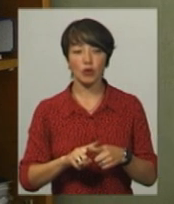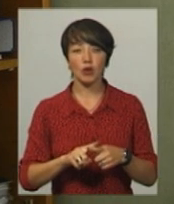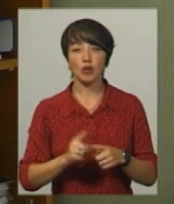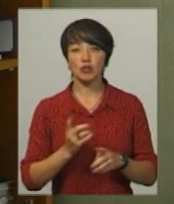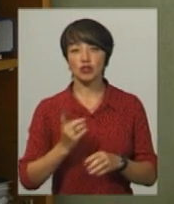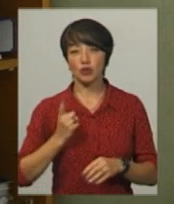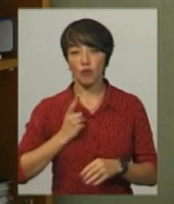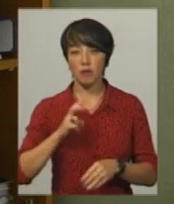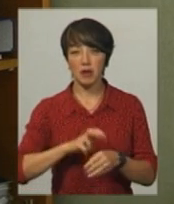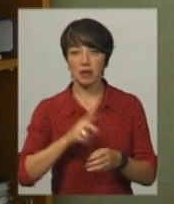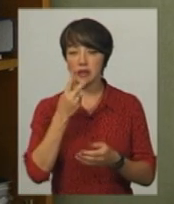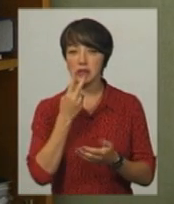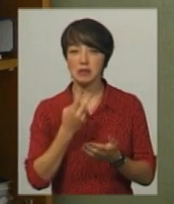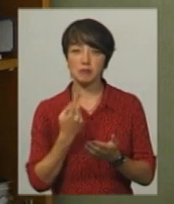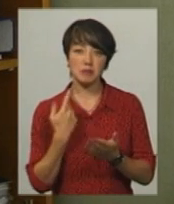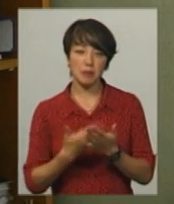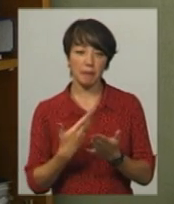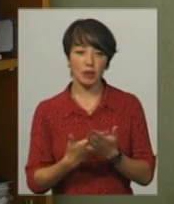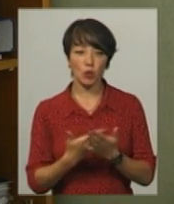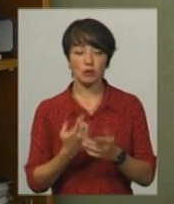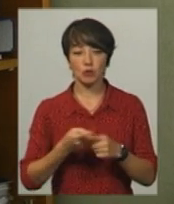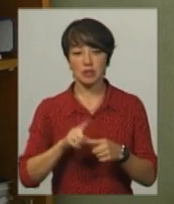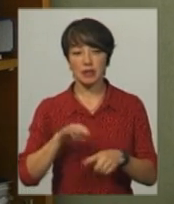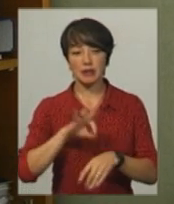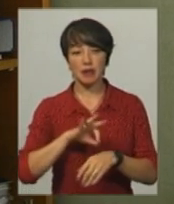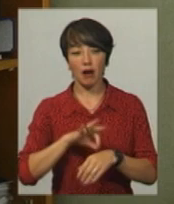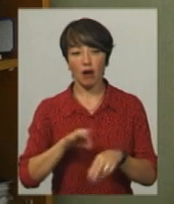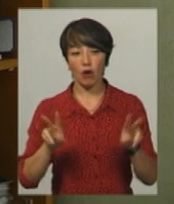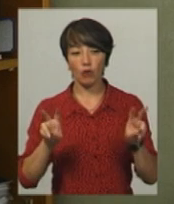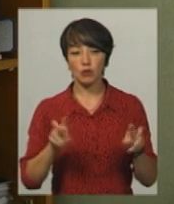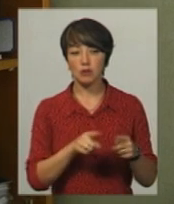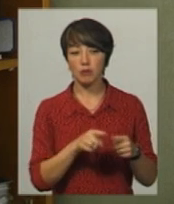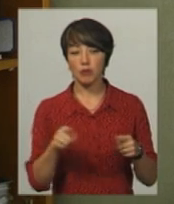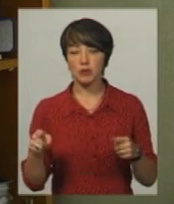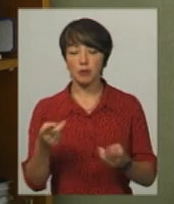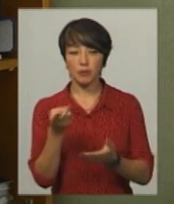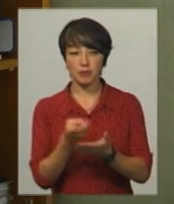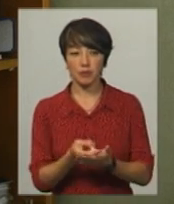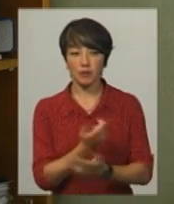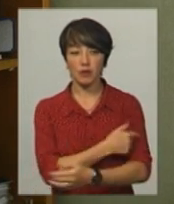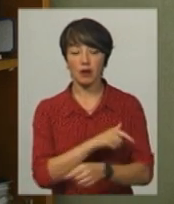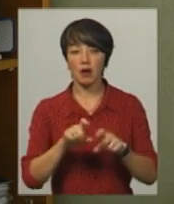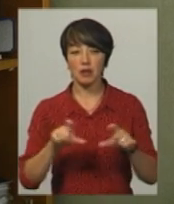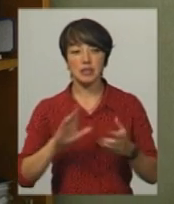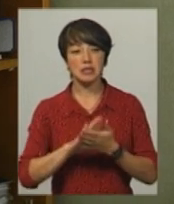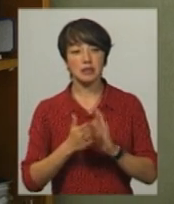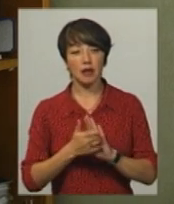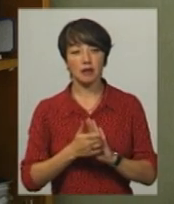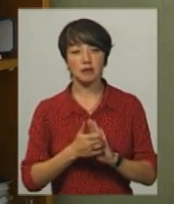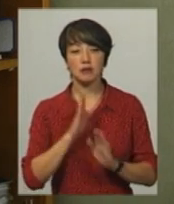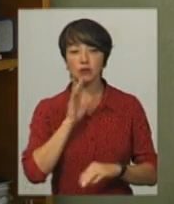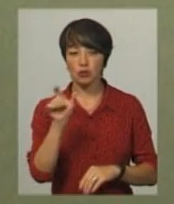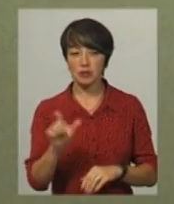було запідозрено цей діагноз. На протязі перебування в стаціонарі стан хворої